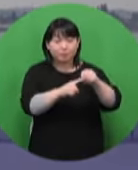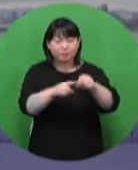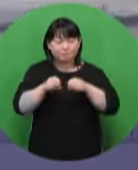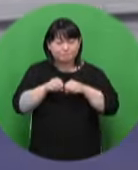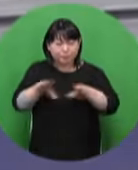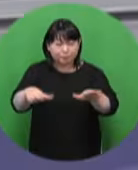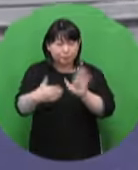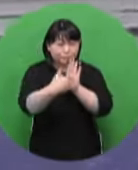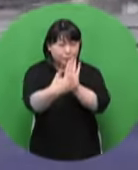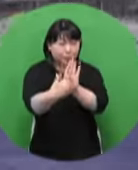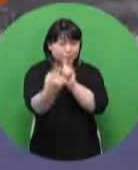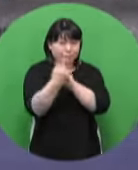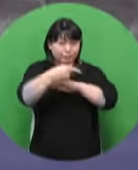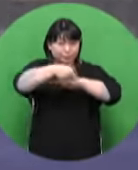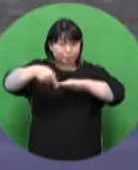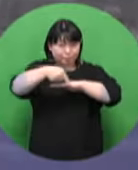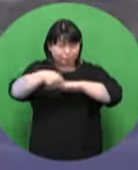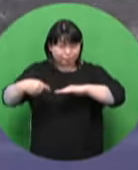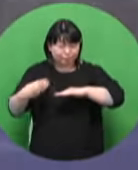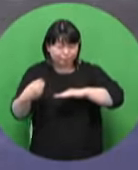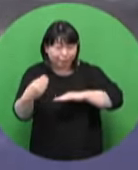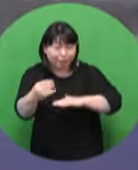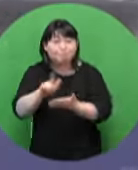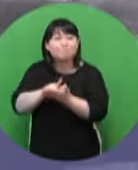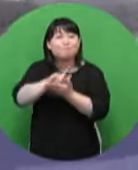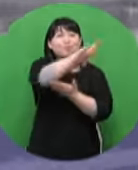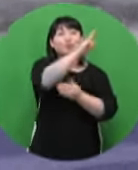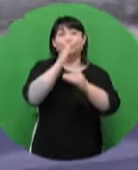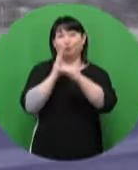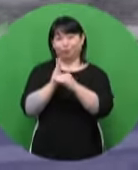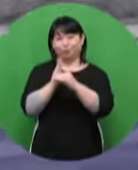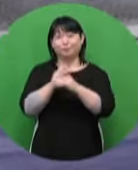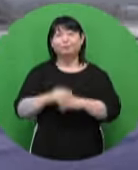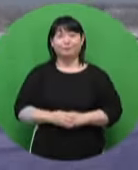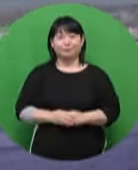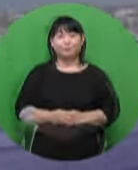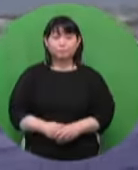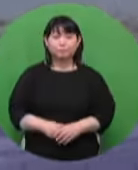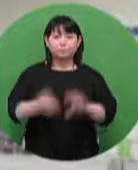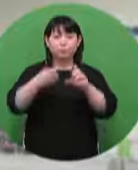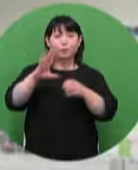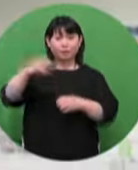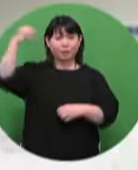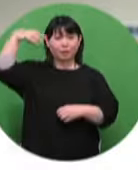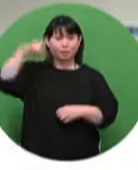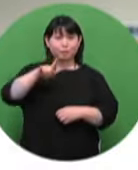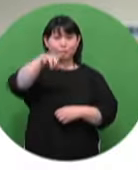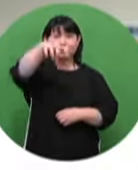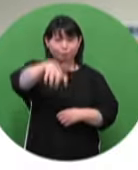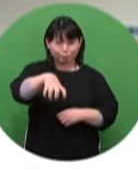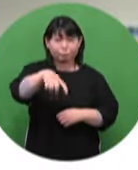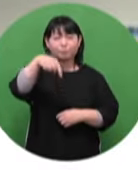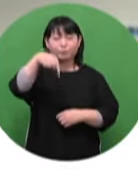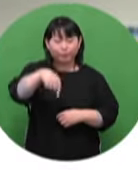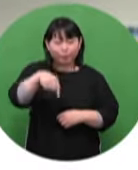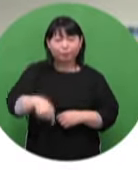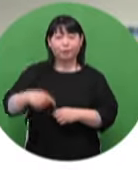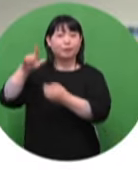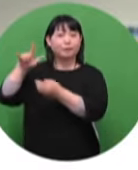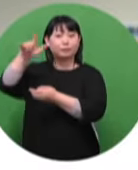利用いただけるよう、感染拡大防止対策に取り組みながら運航しています。 岩手花巻空港